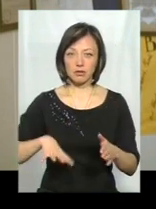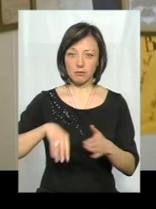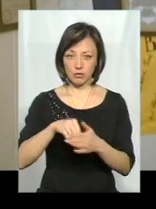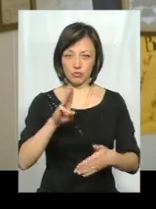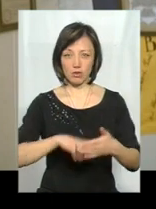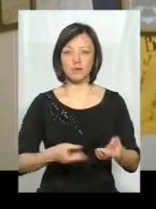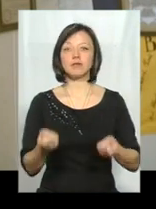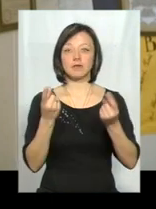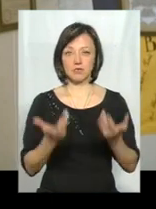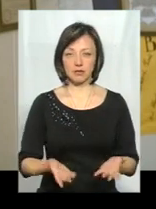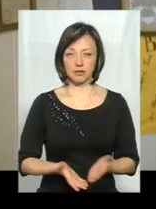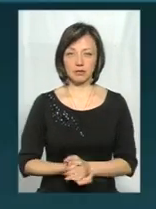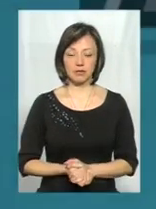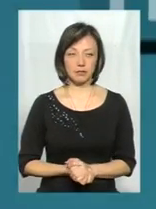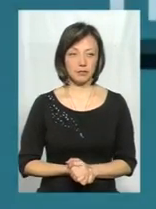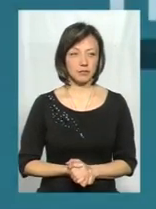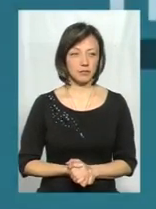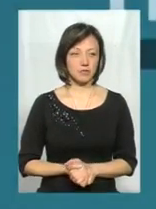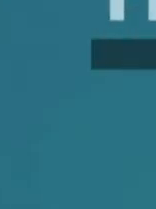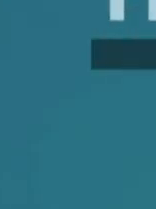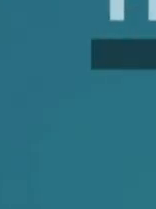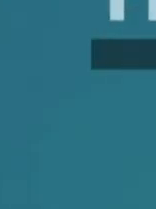то ж де, з чого вона буде платити?